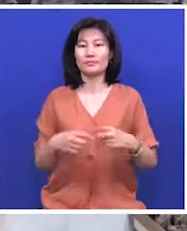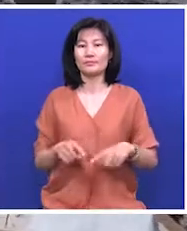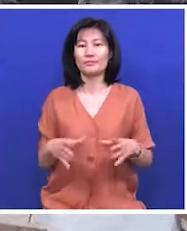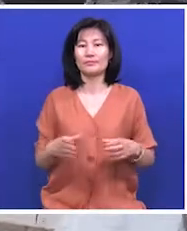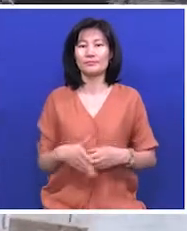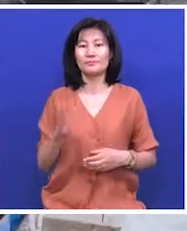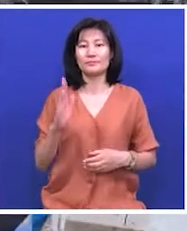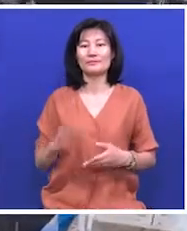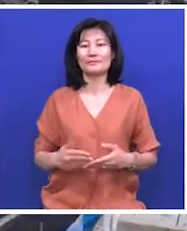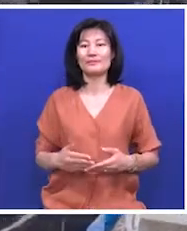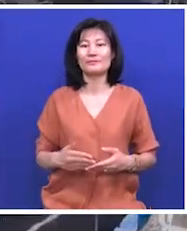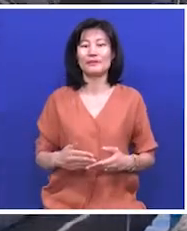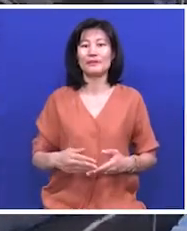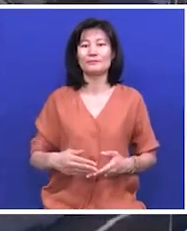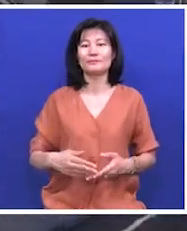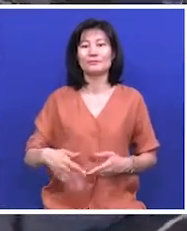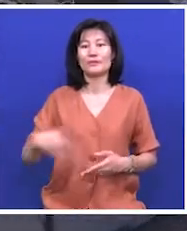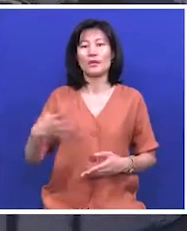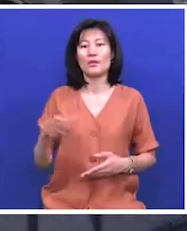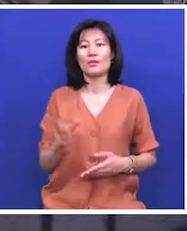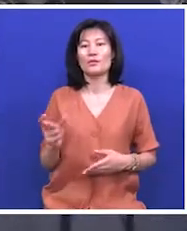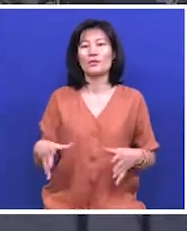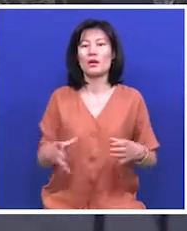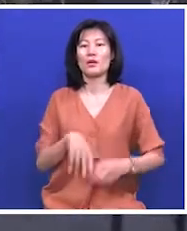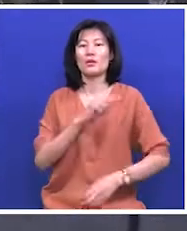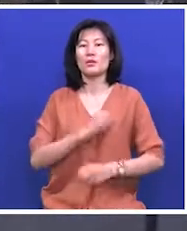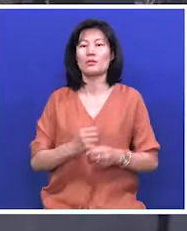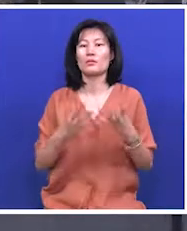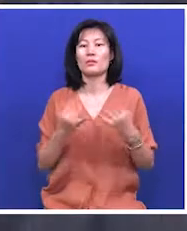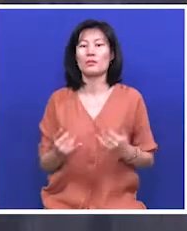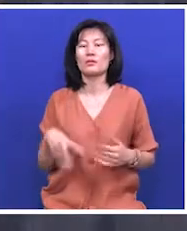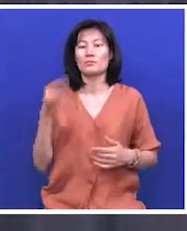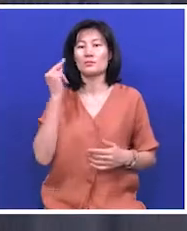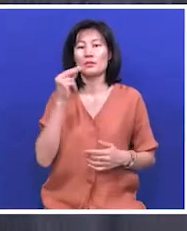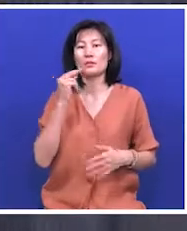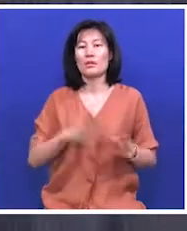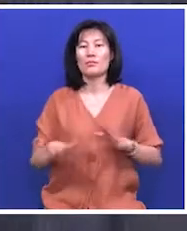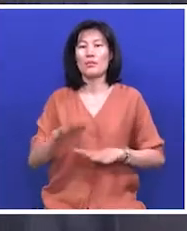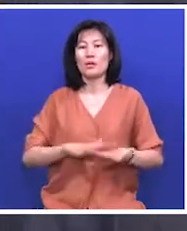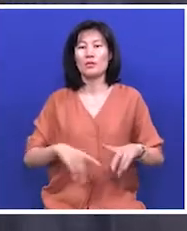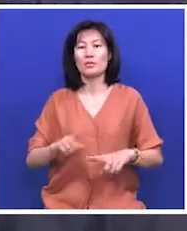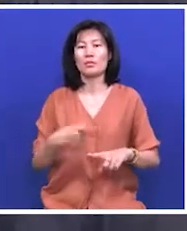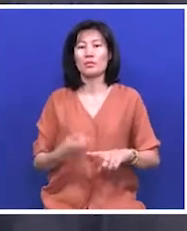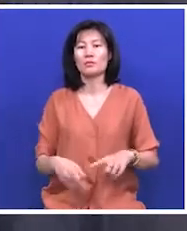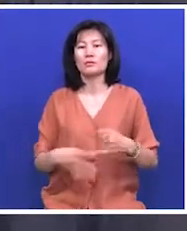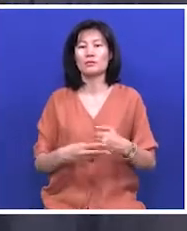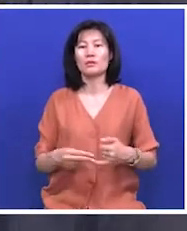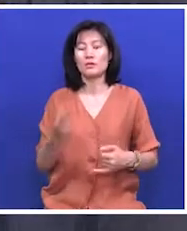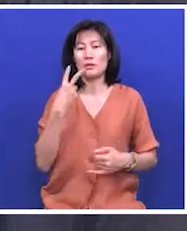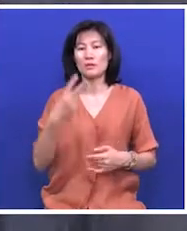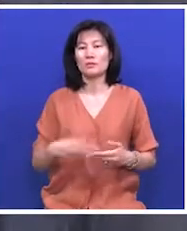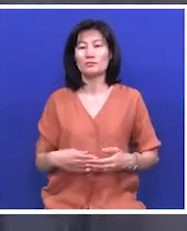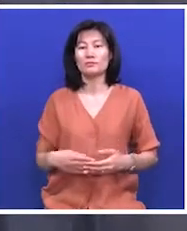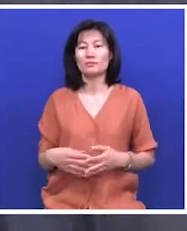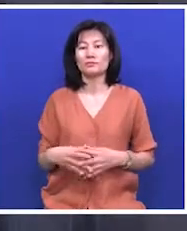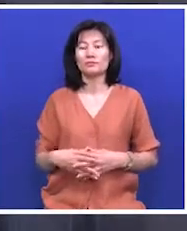жоқ. Техникалар барлығы жеткілікті. 50 шақты адам жұмыс істеп жатыр қазіргі таңда. Сапасына, барлығына осы жерде технозорлар да